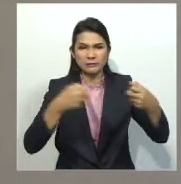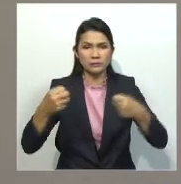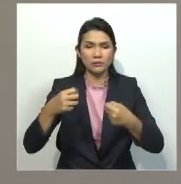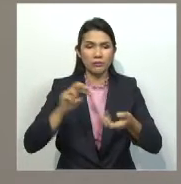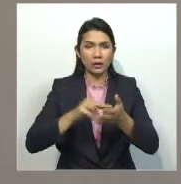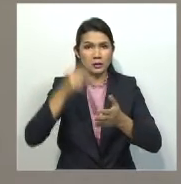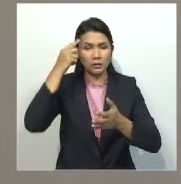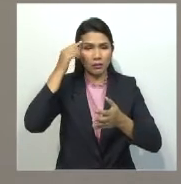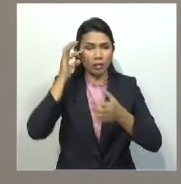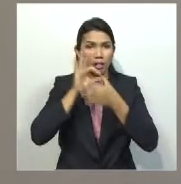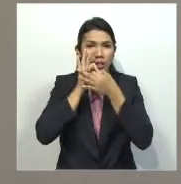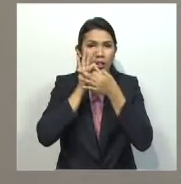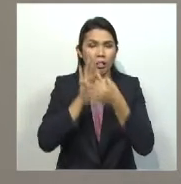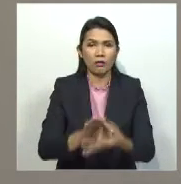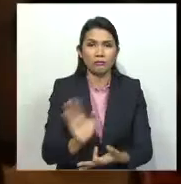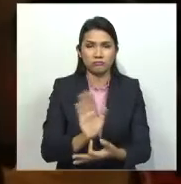กหลุมตกร่องตรงนั้น